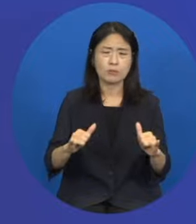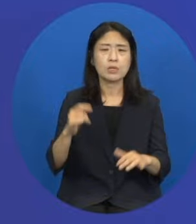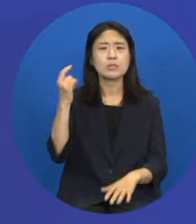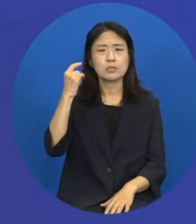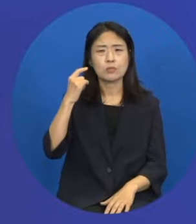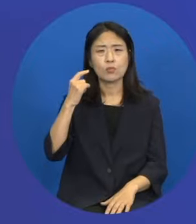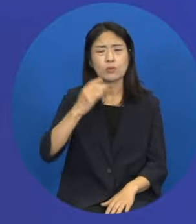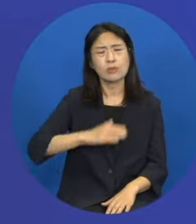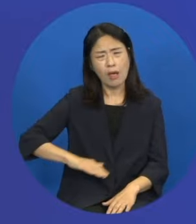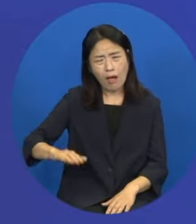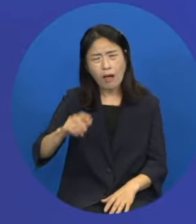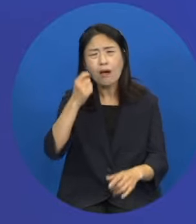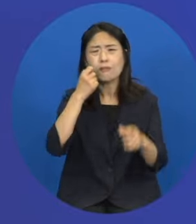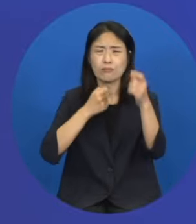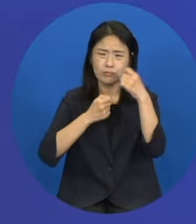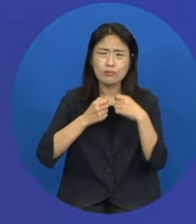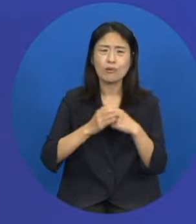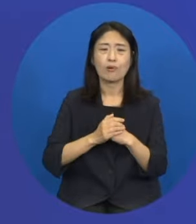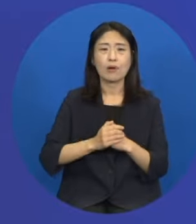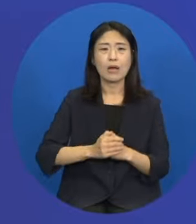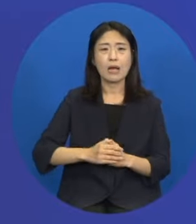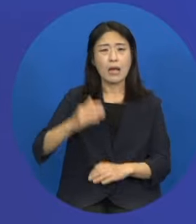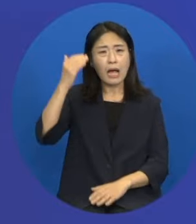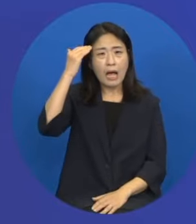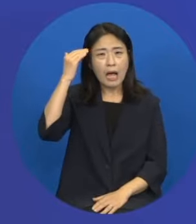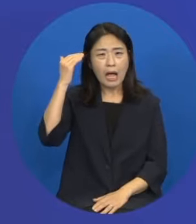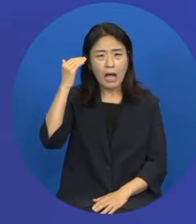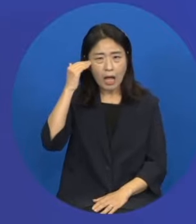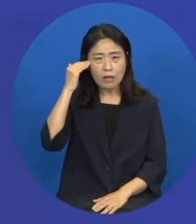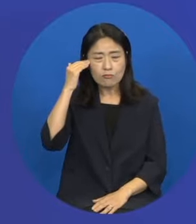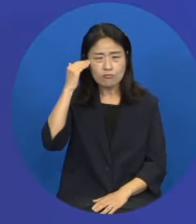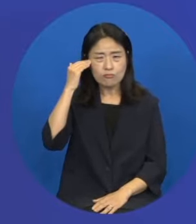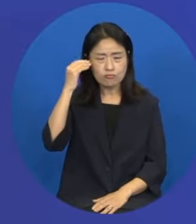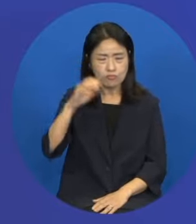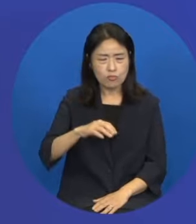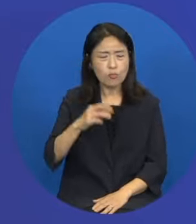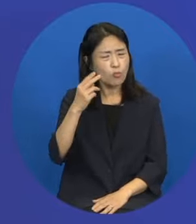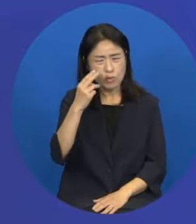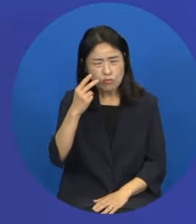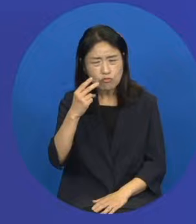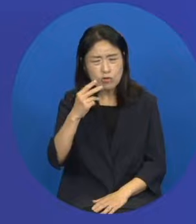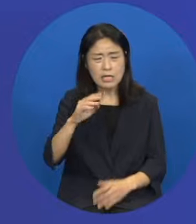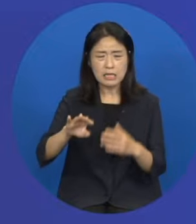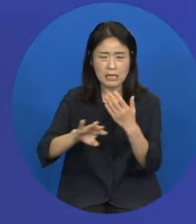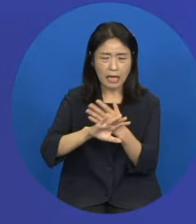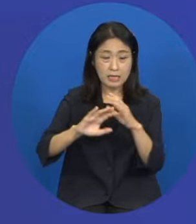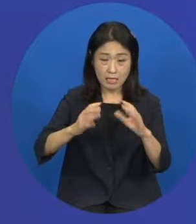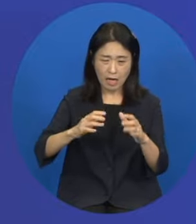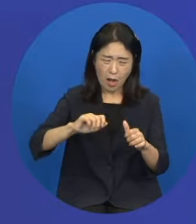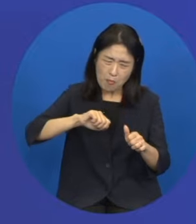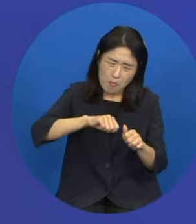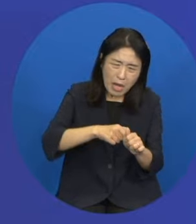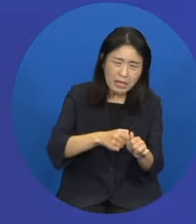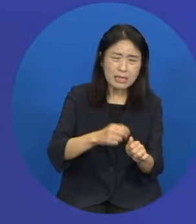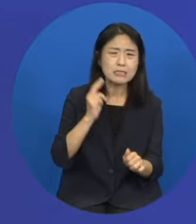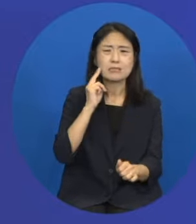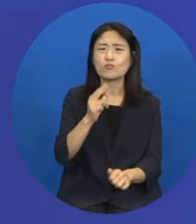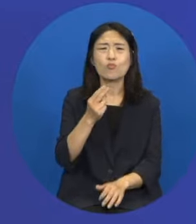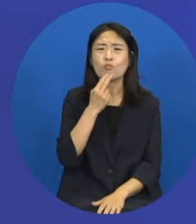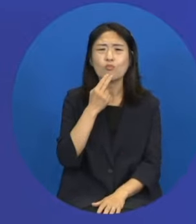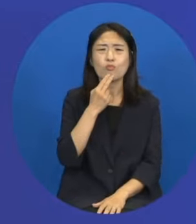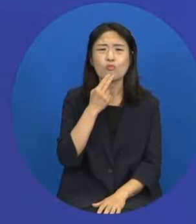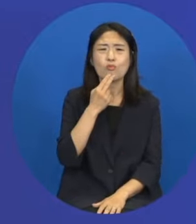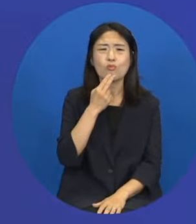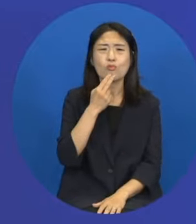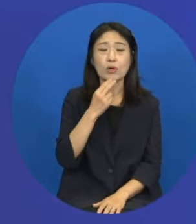한국을 비롯해서 뭐 미국도 마찬가지고 이렇게 박해받는 상황은 이제 아니거든요. 그런데 지금도 여전히 예수님을 믿는 것 때문에